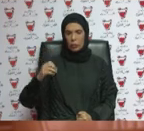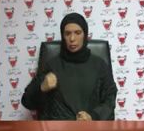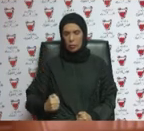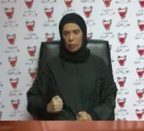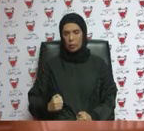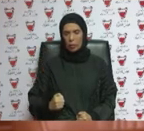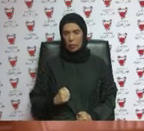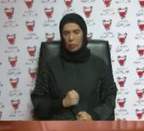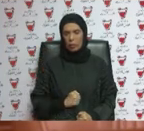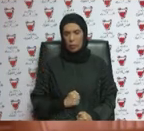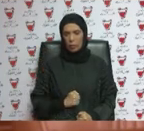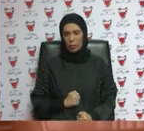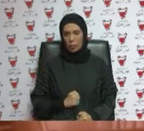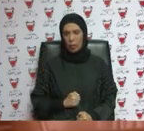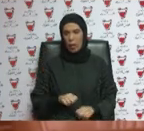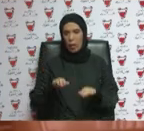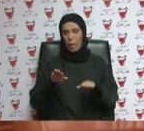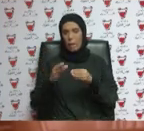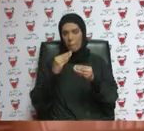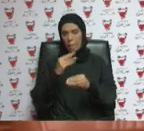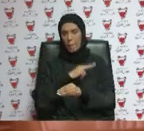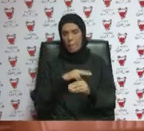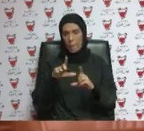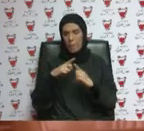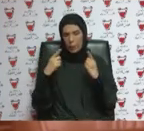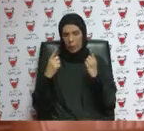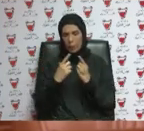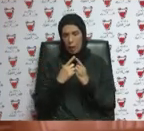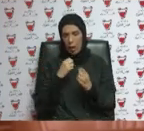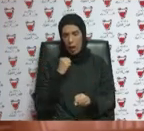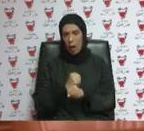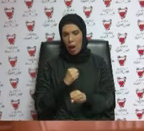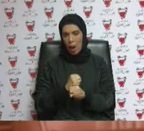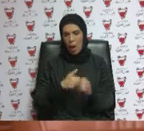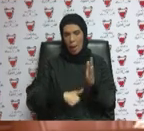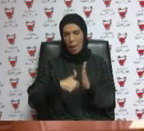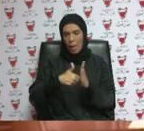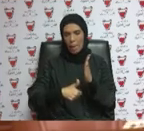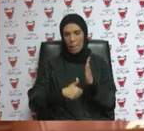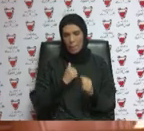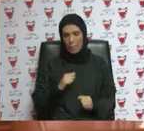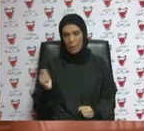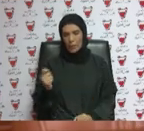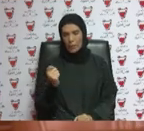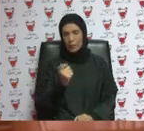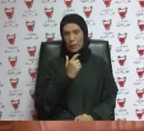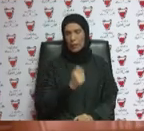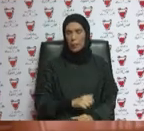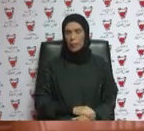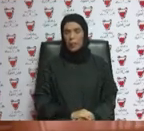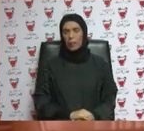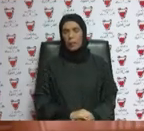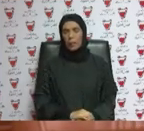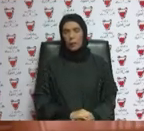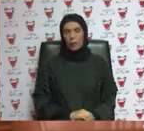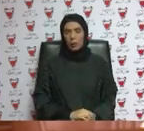والأخوان في مجلس الشورى في لجان المجلس على جهودهم في إنجاز هذا العمل بهذه السرعة. في الحقيقة